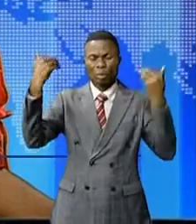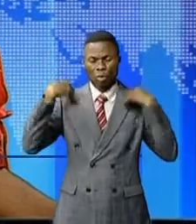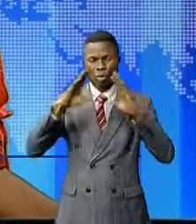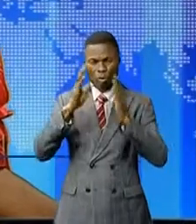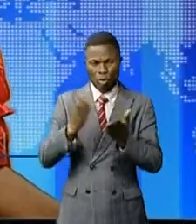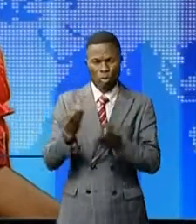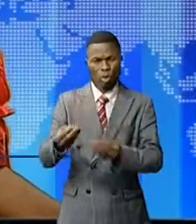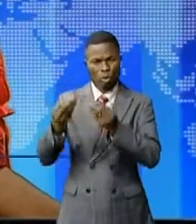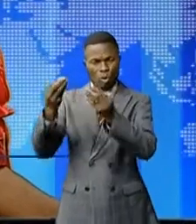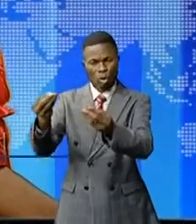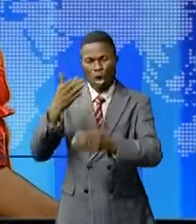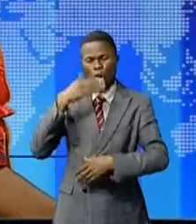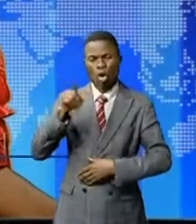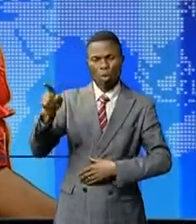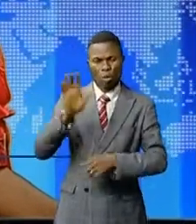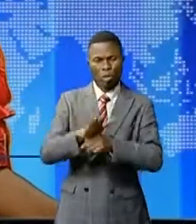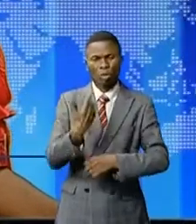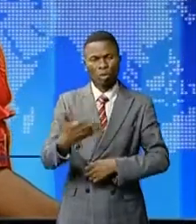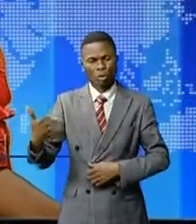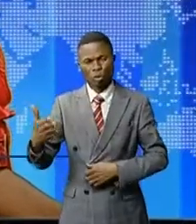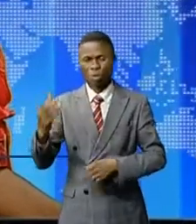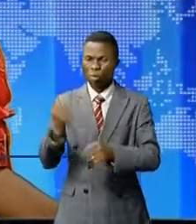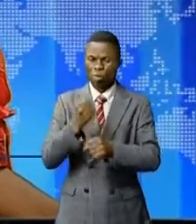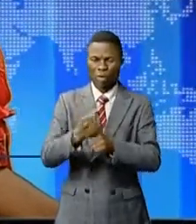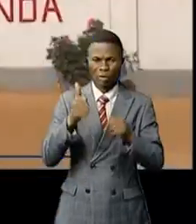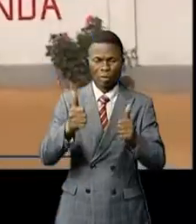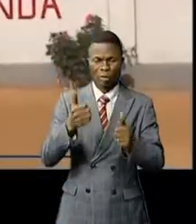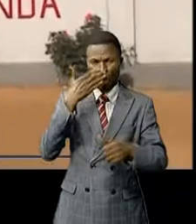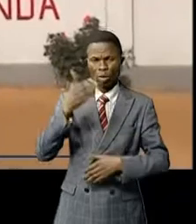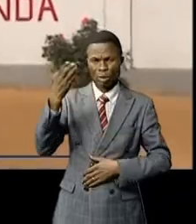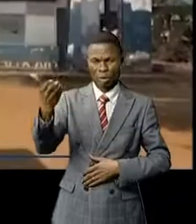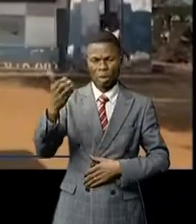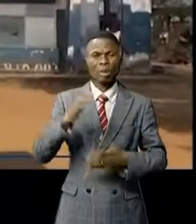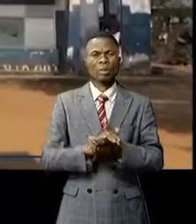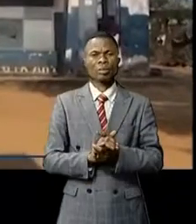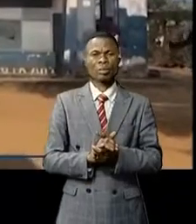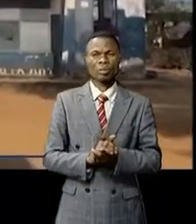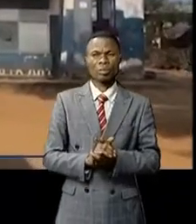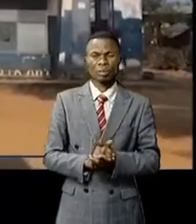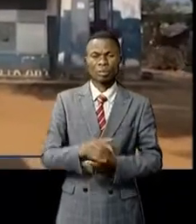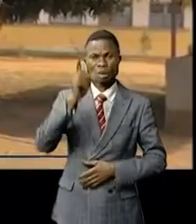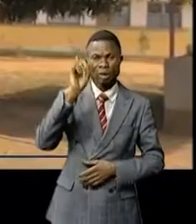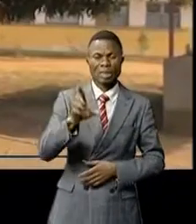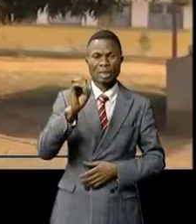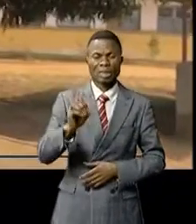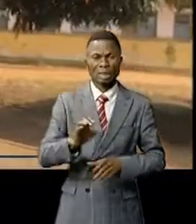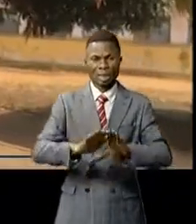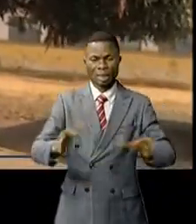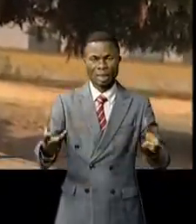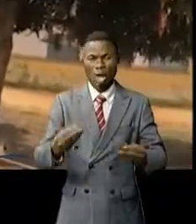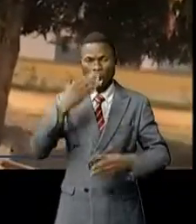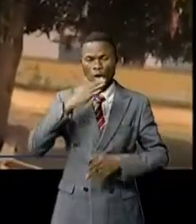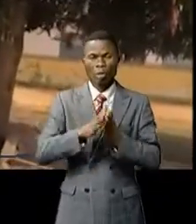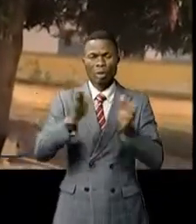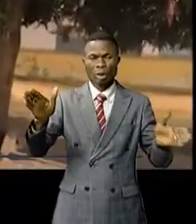de doter cet hôpital du matériel adéquat. D'une capacité de 150 lits, l'hôpital général